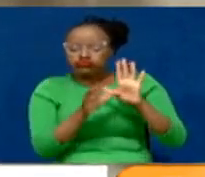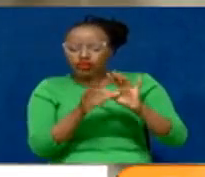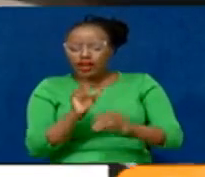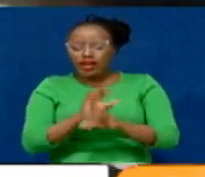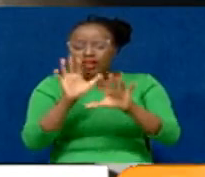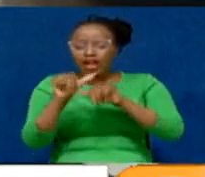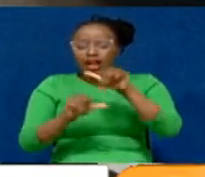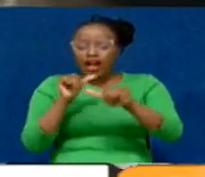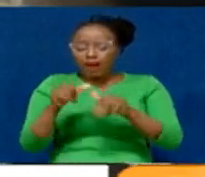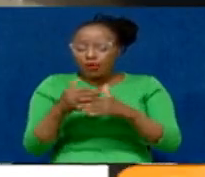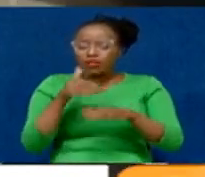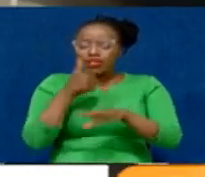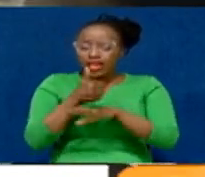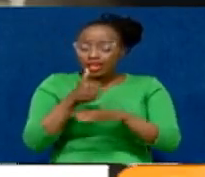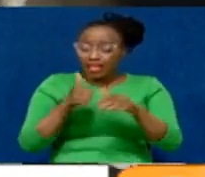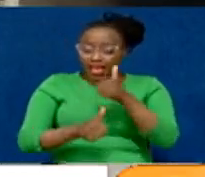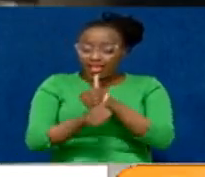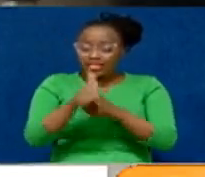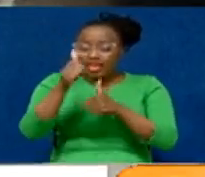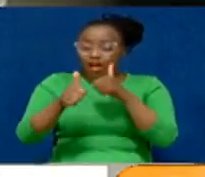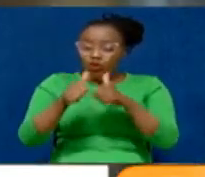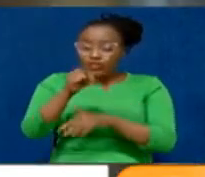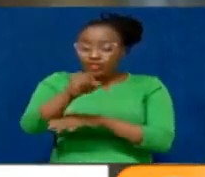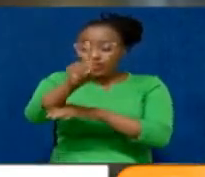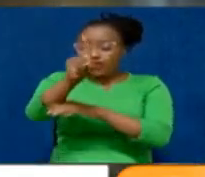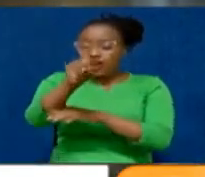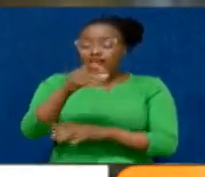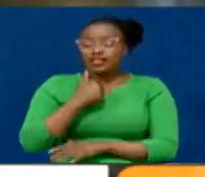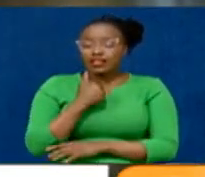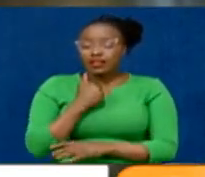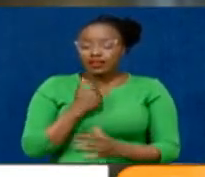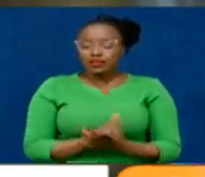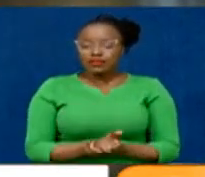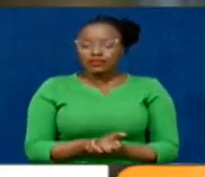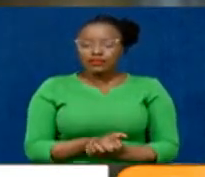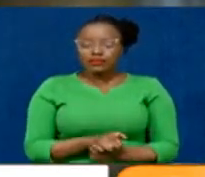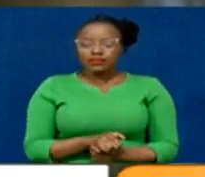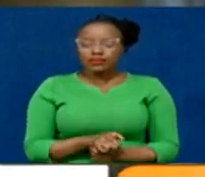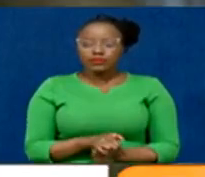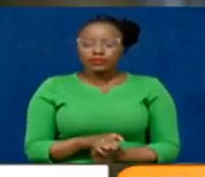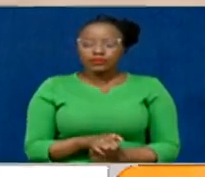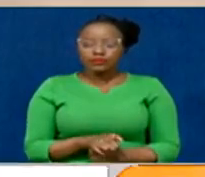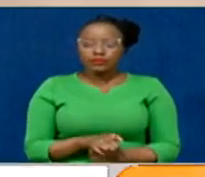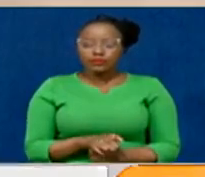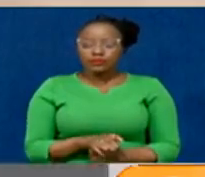wazi kuhusu athari za virusi hivyo. Ben Kirui, runinga ya Citizen, Nairobi.